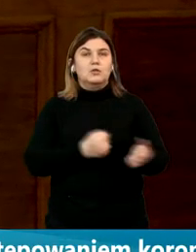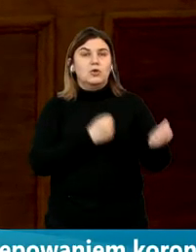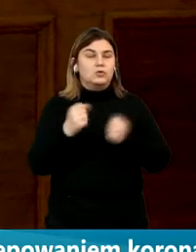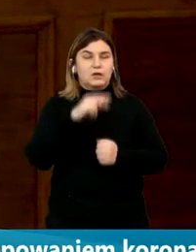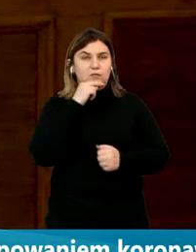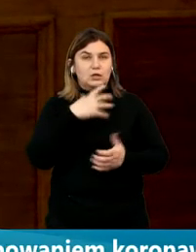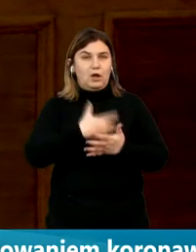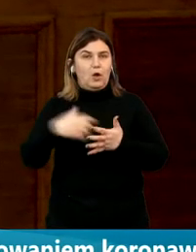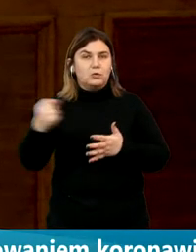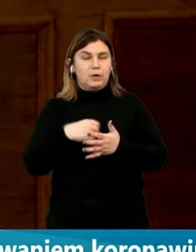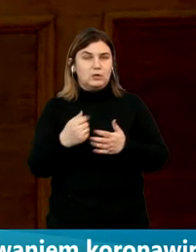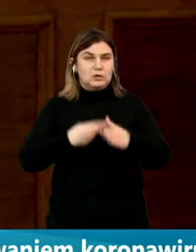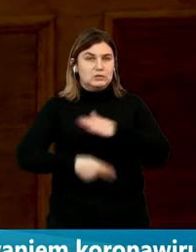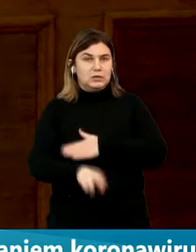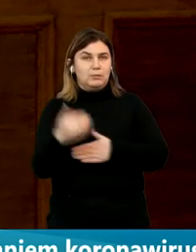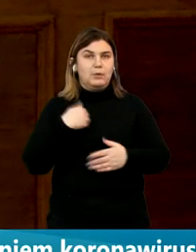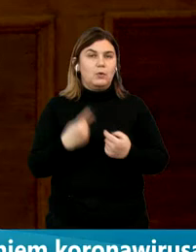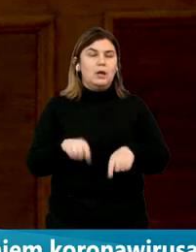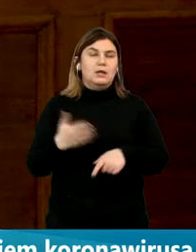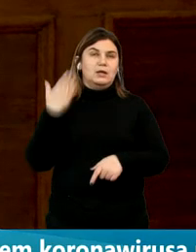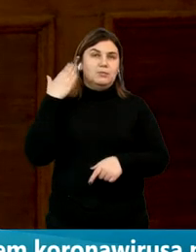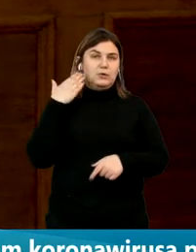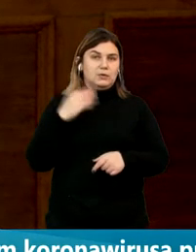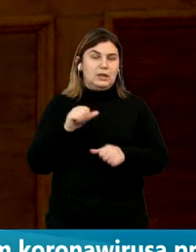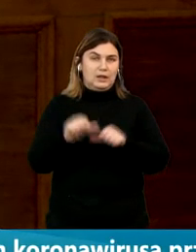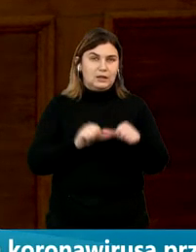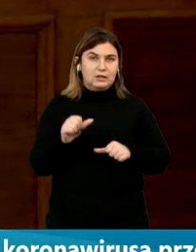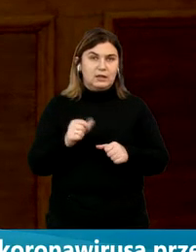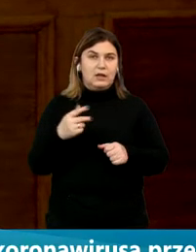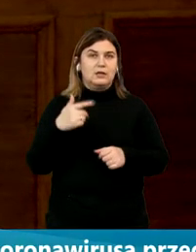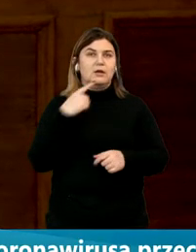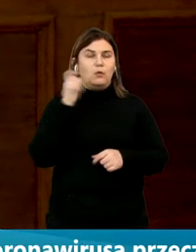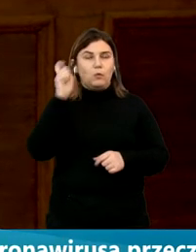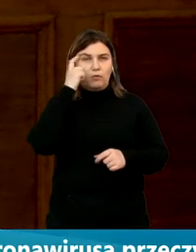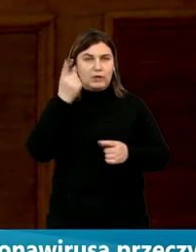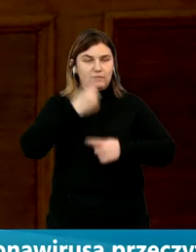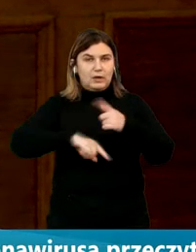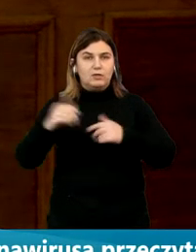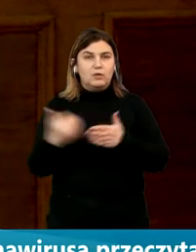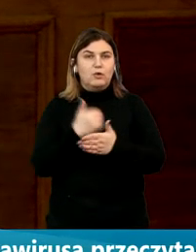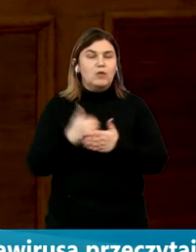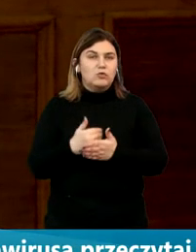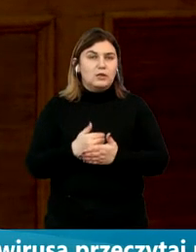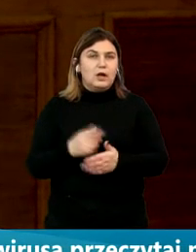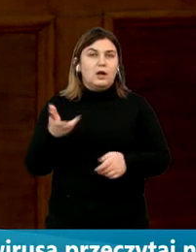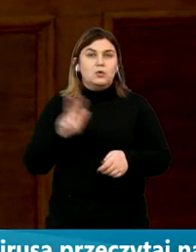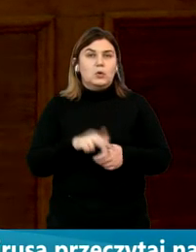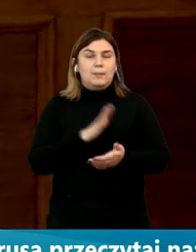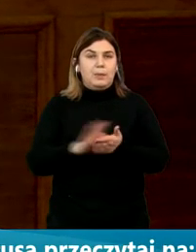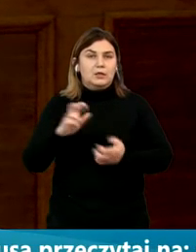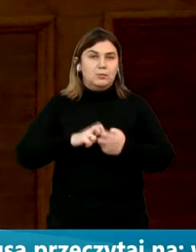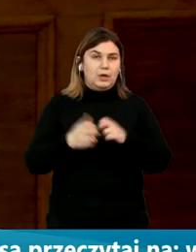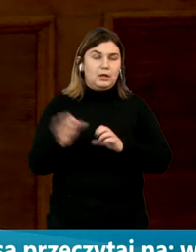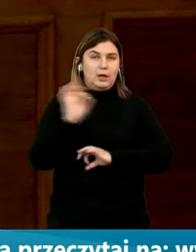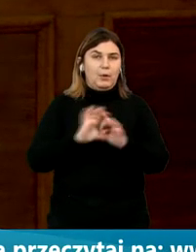odbioru ścieków został zrealizowany przed paru laty w Szczecinie i wtedy główne magistrale zostały wymienione na nowoczesne, takie, które bez problemu, bez remontu